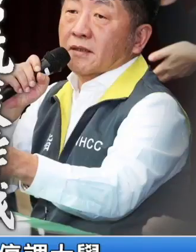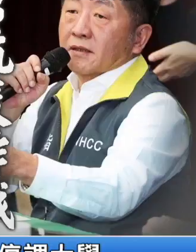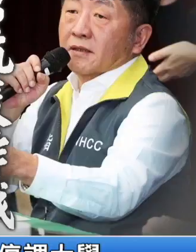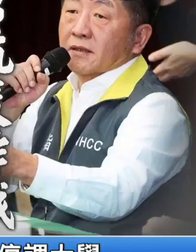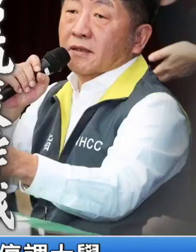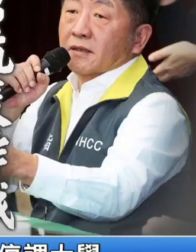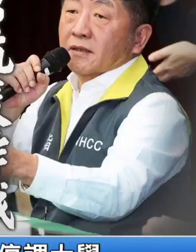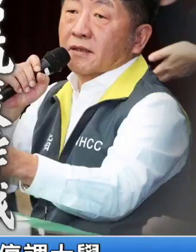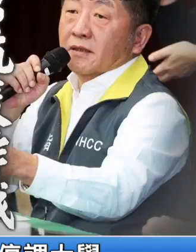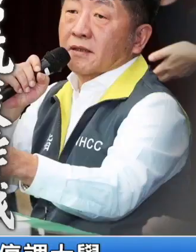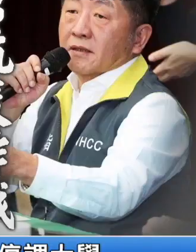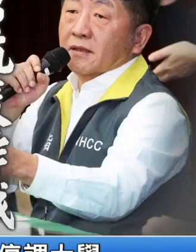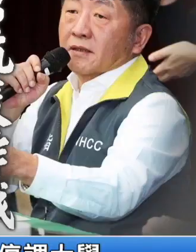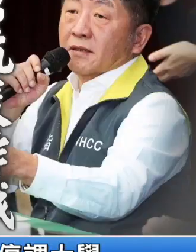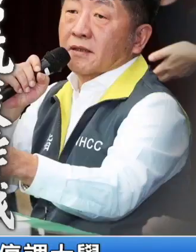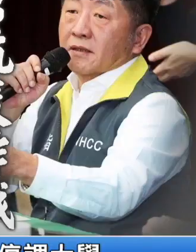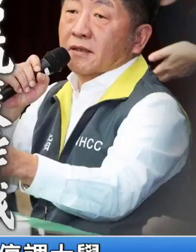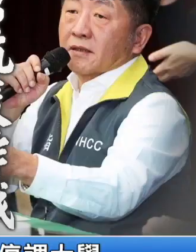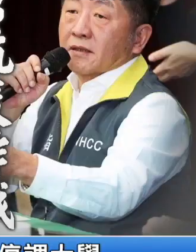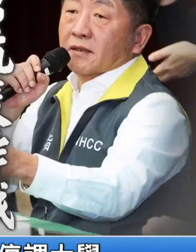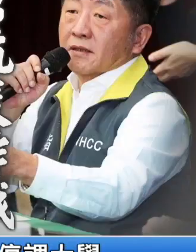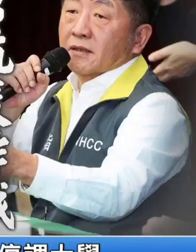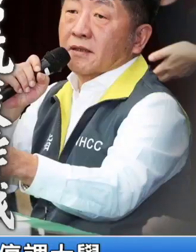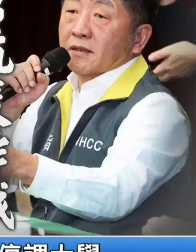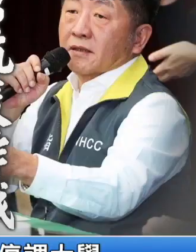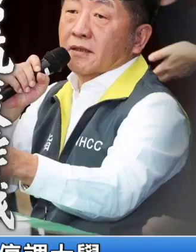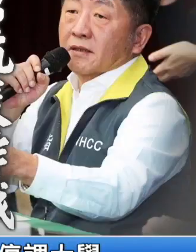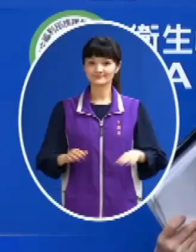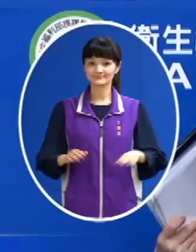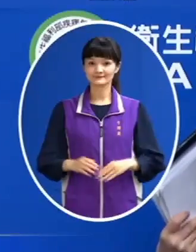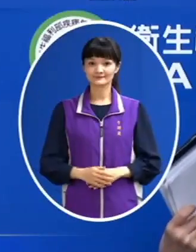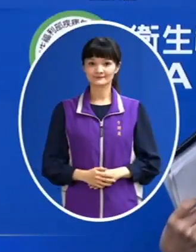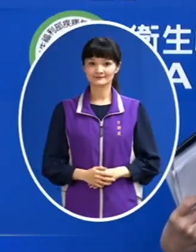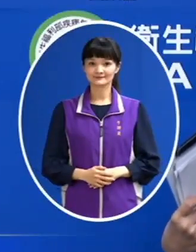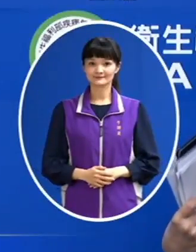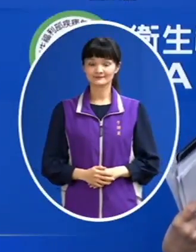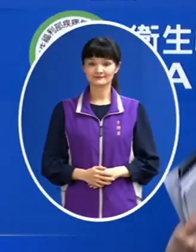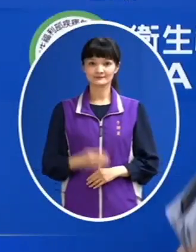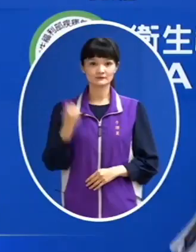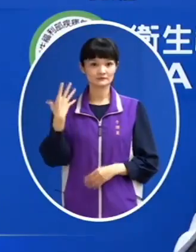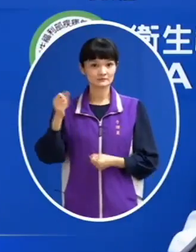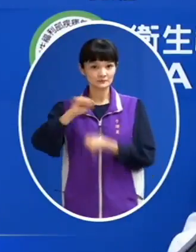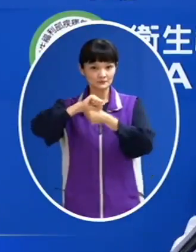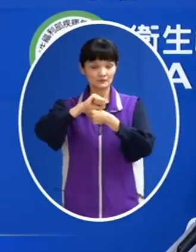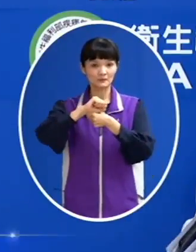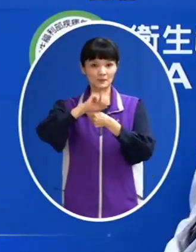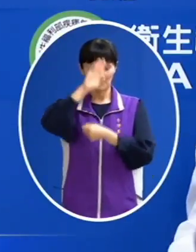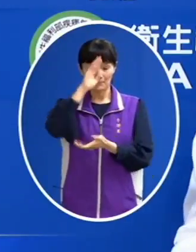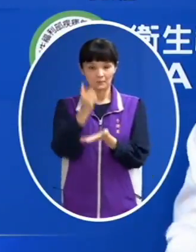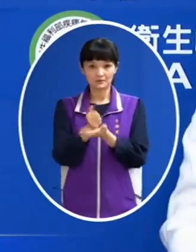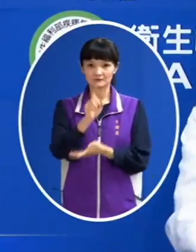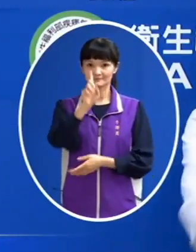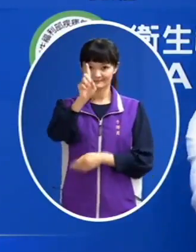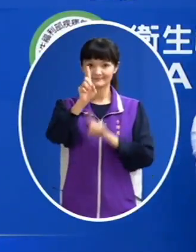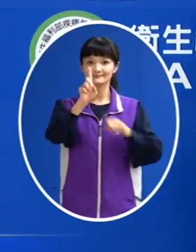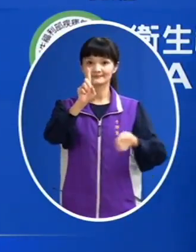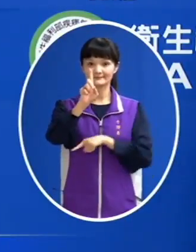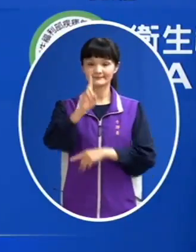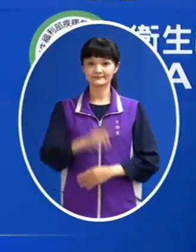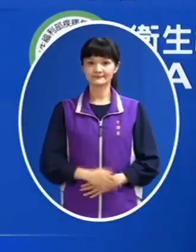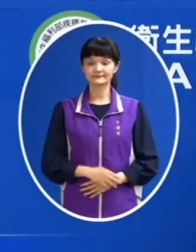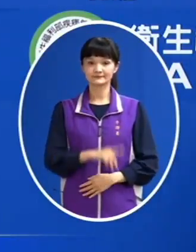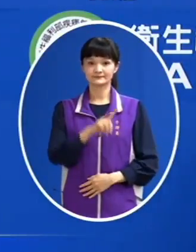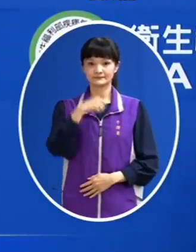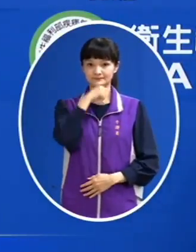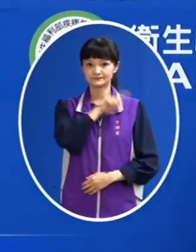进行疫调追查案322的感染源。 新增一例的本土案例，